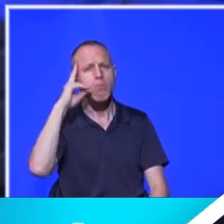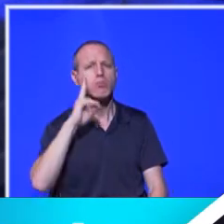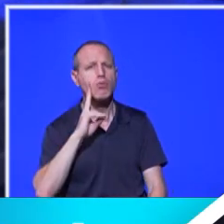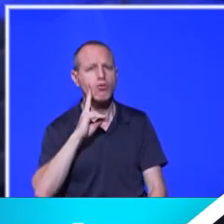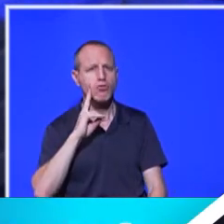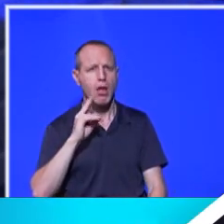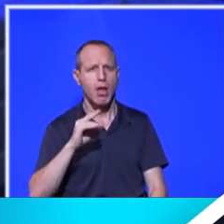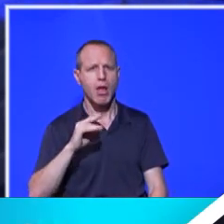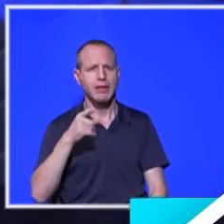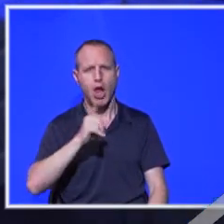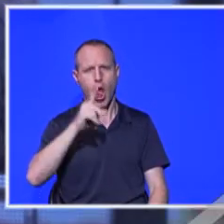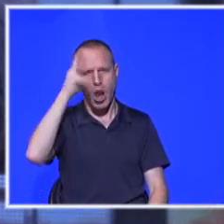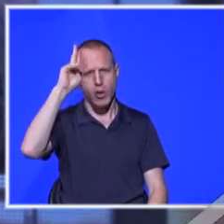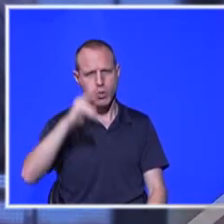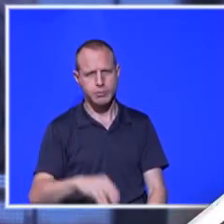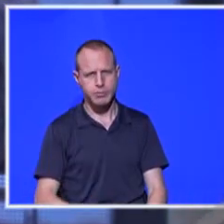זה לא ליכוד.